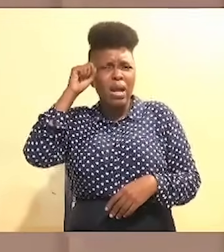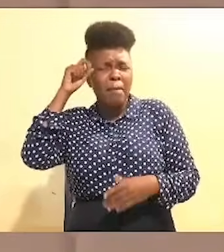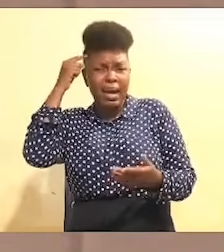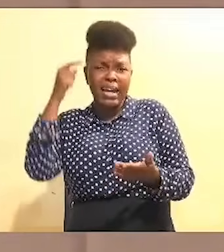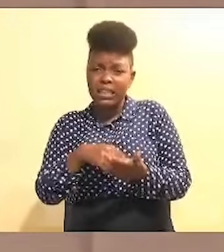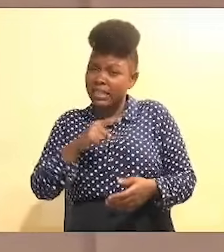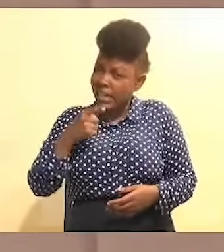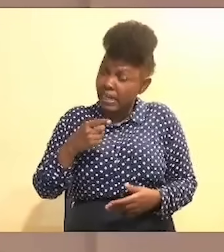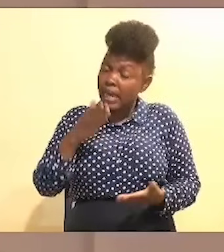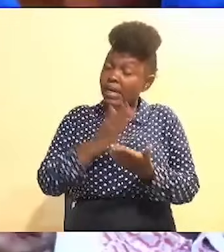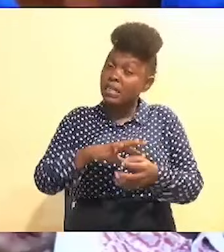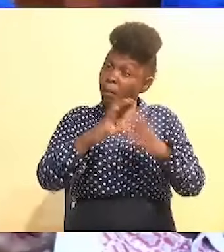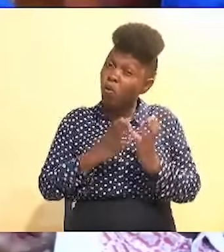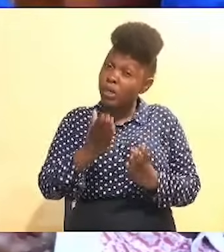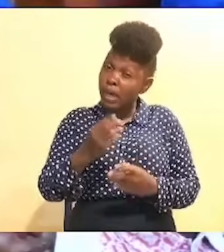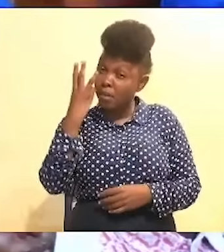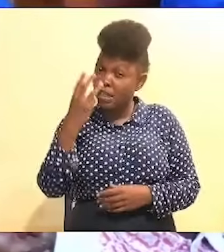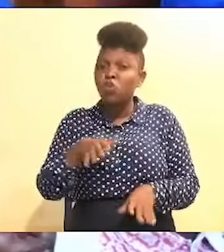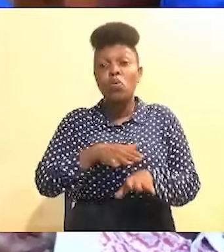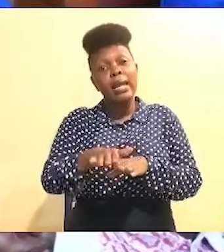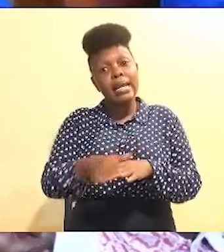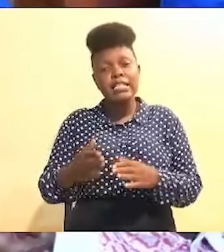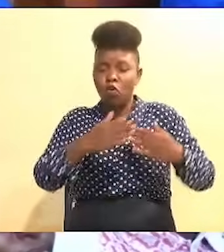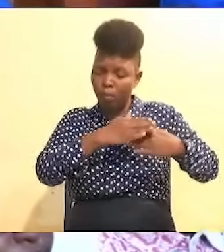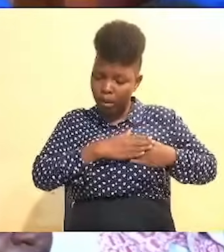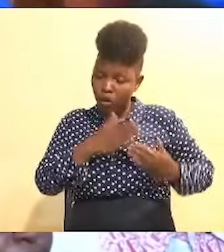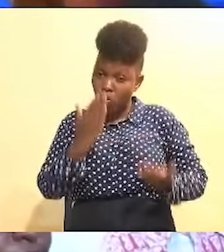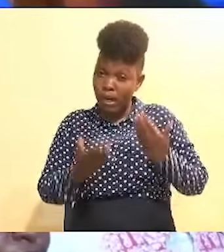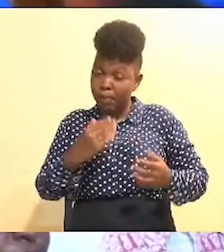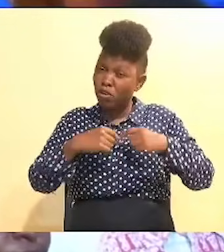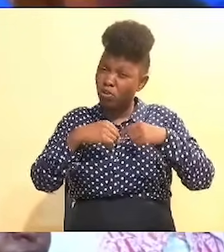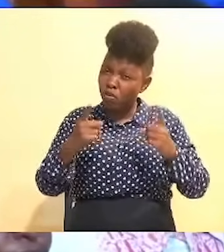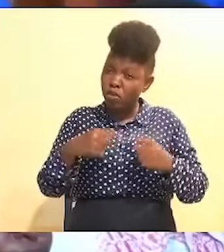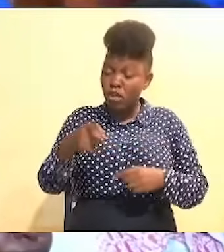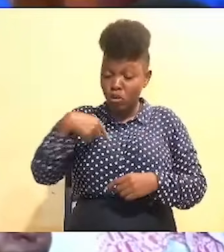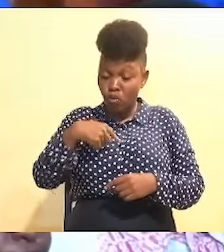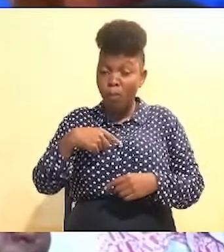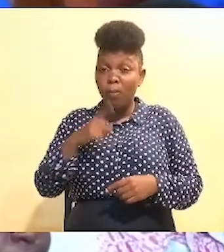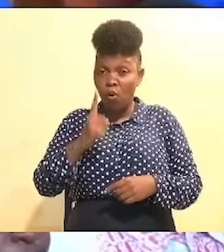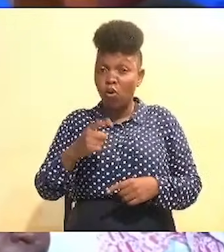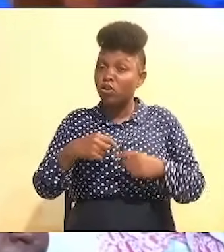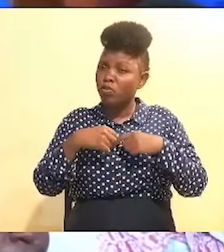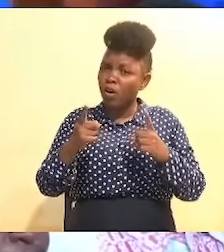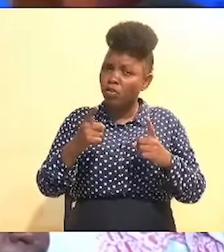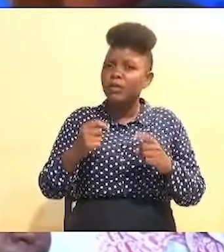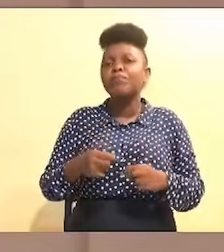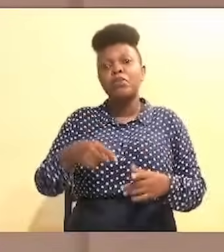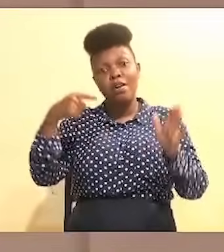matatu yanaelezea upendo kwa namna tofauti. Tuko tofauti. Kwa